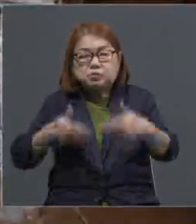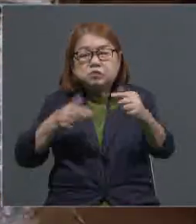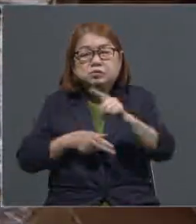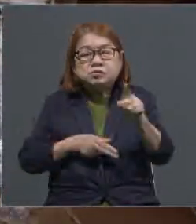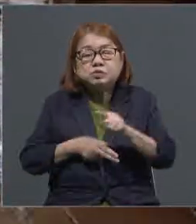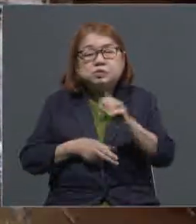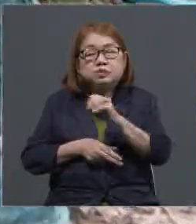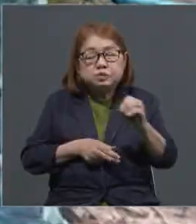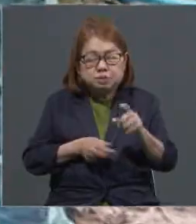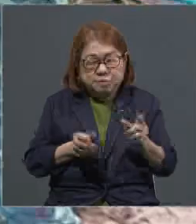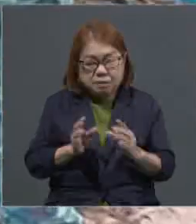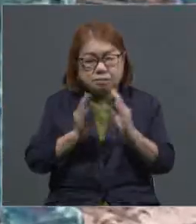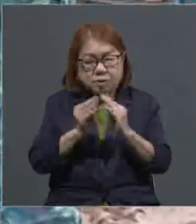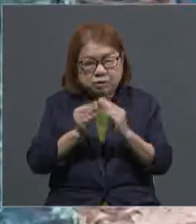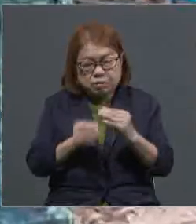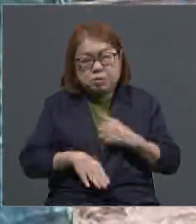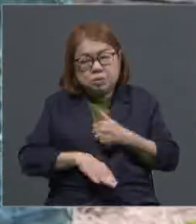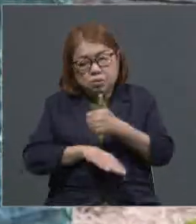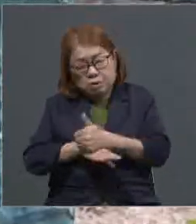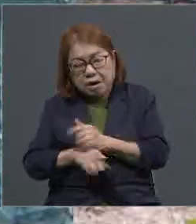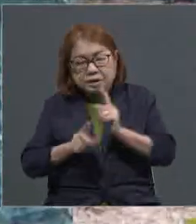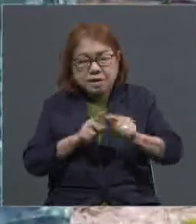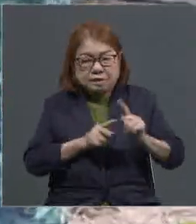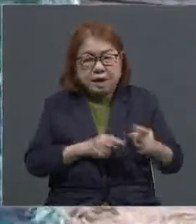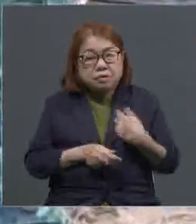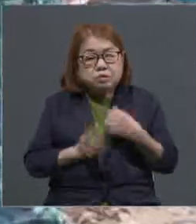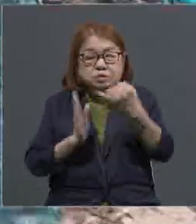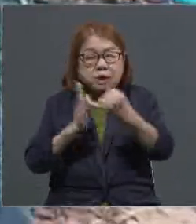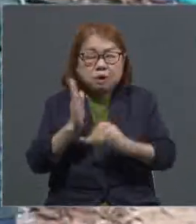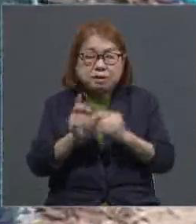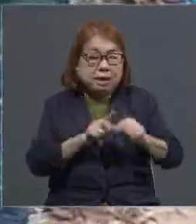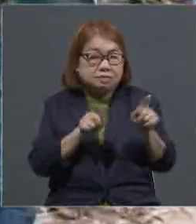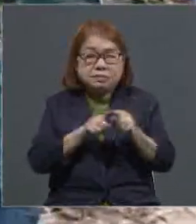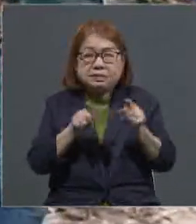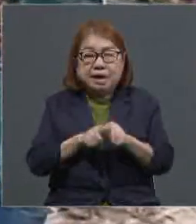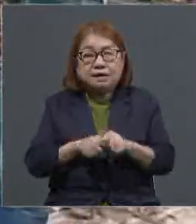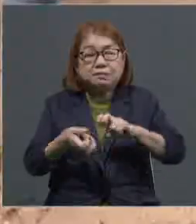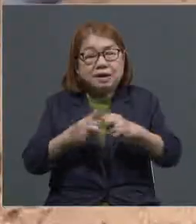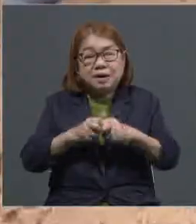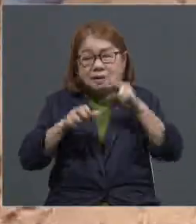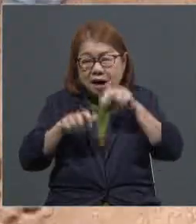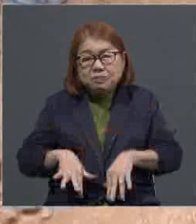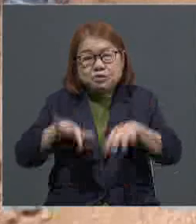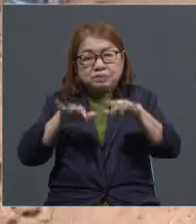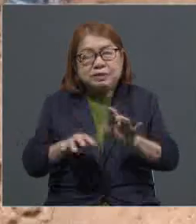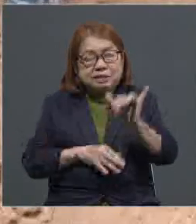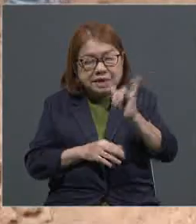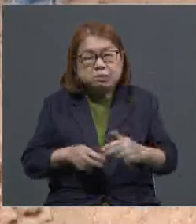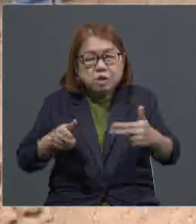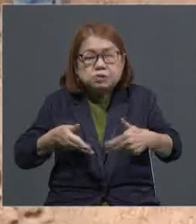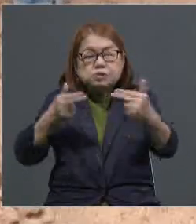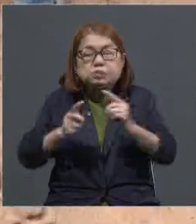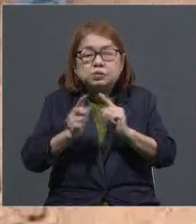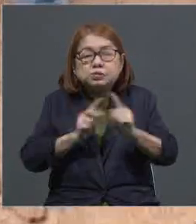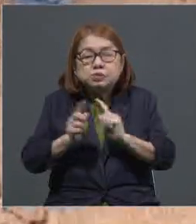กับกองทัพภาคที่ 3แล้วก็ทุกกองทัพภาคที่ยังไม่มีอุทกภัยเพื่อจะได้เตรียมความพร้อมนะครับสามารถที่จะช่วยเหลือได้ทันที